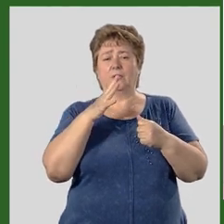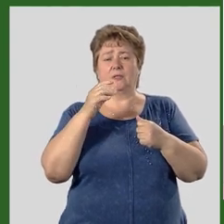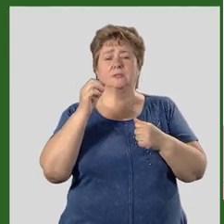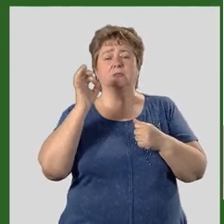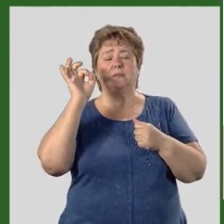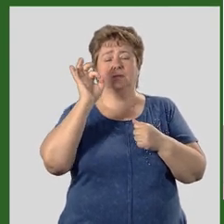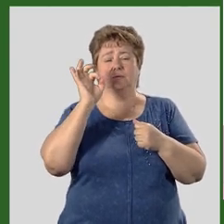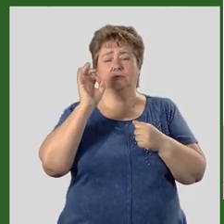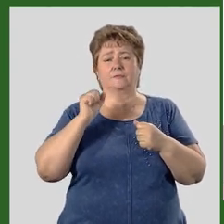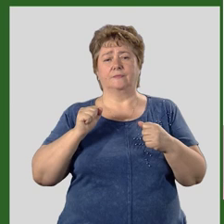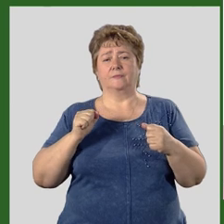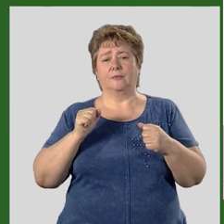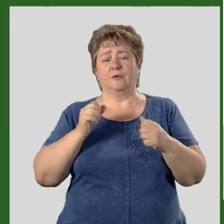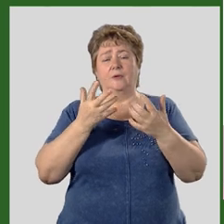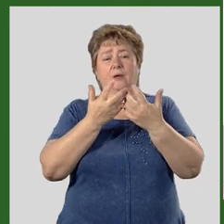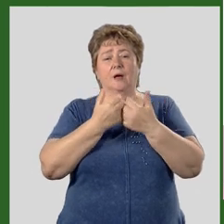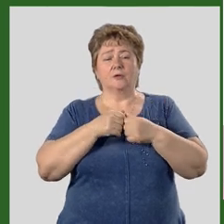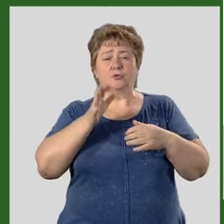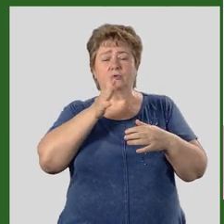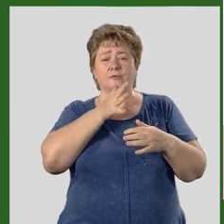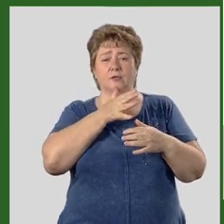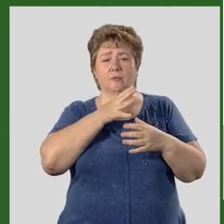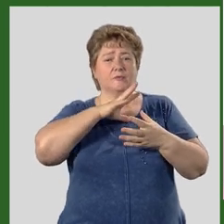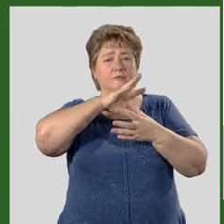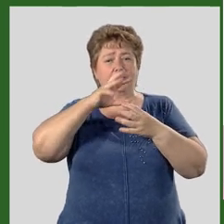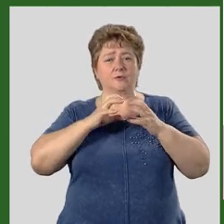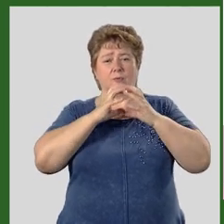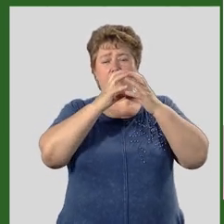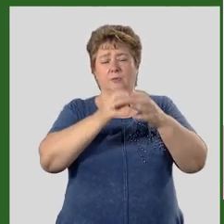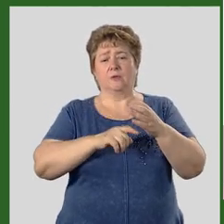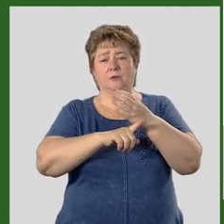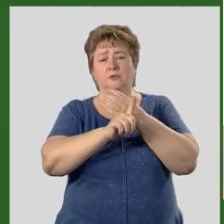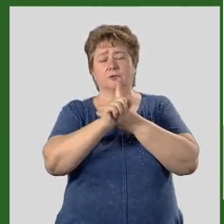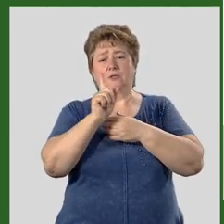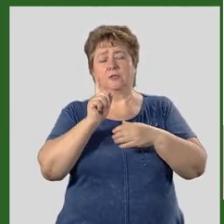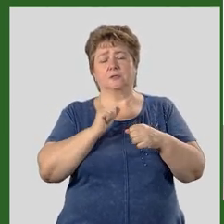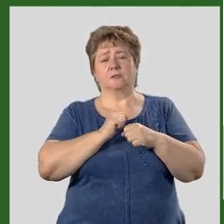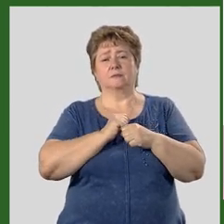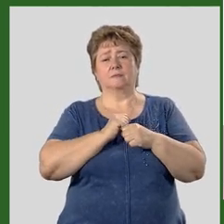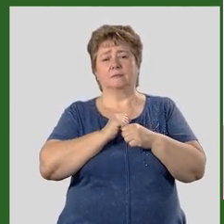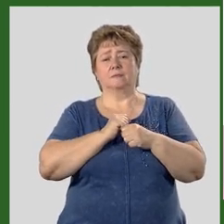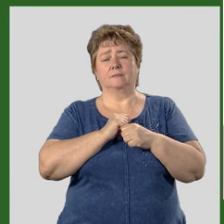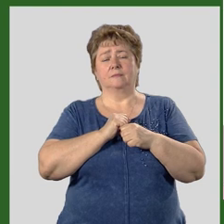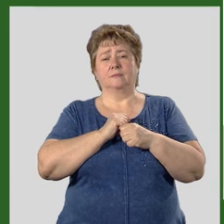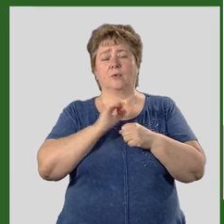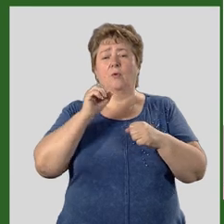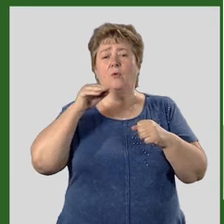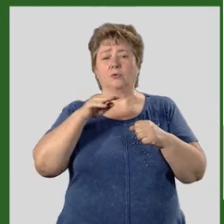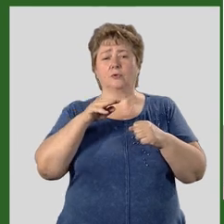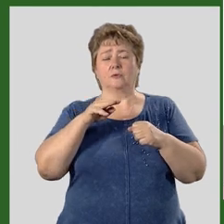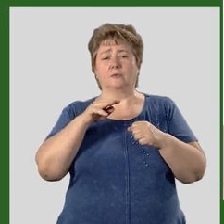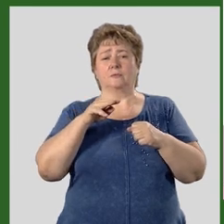15 градусов. Отсчет времени во всем мире начинается от